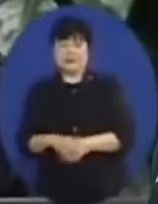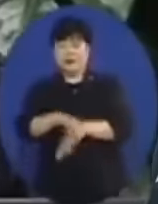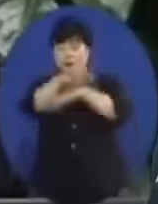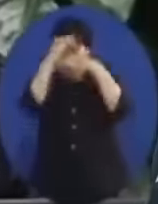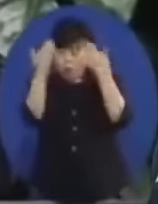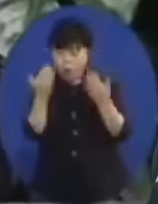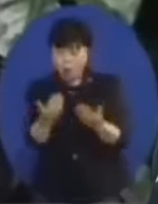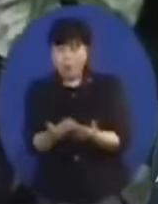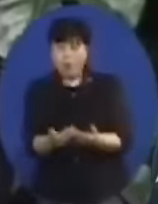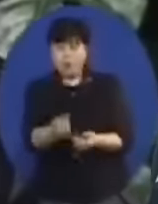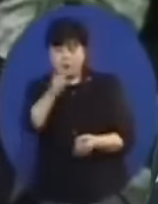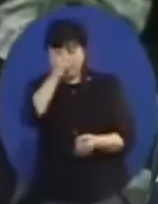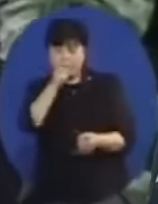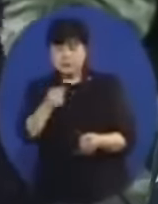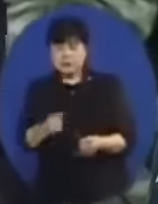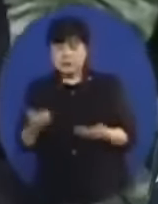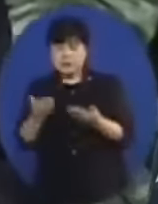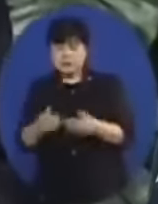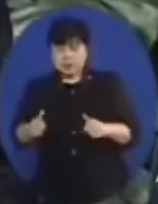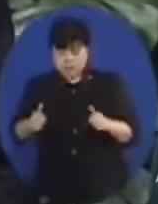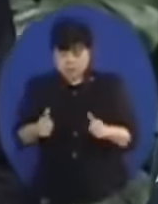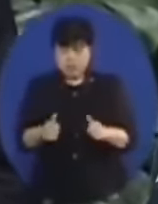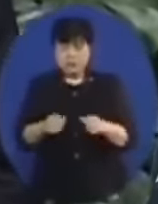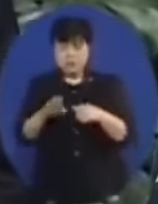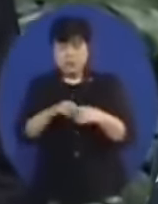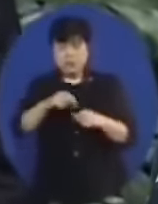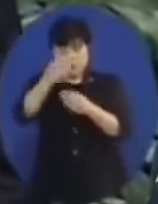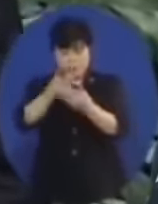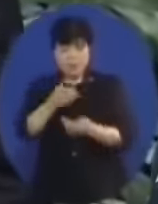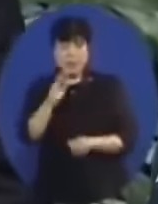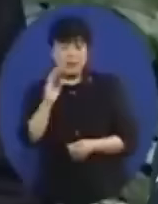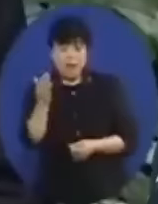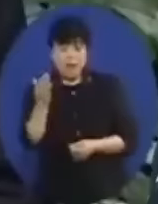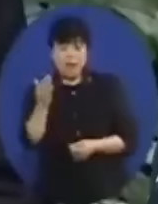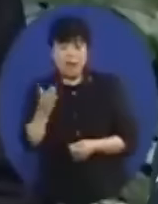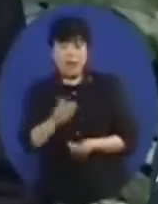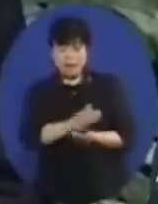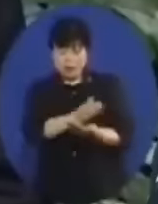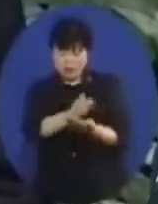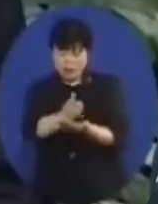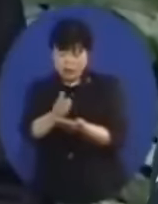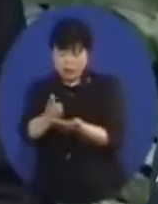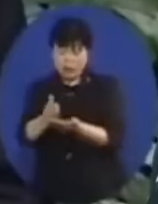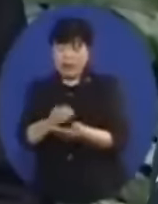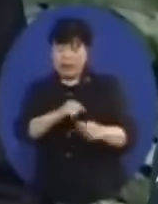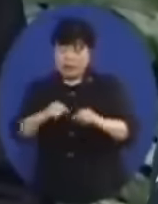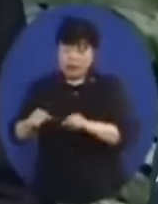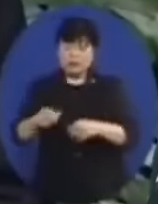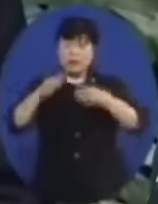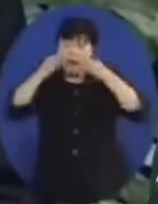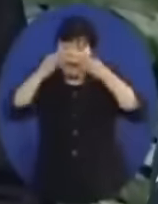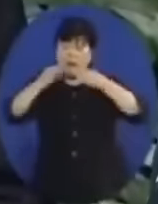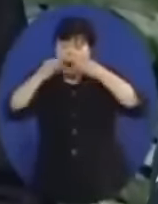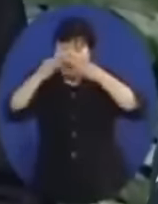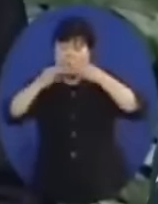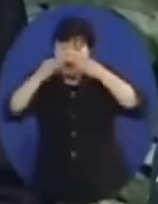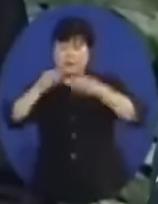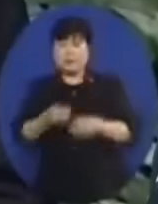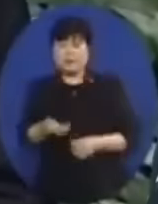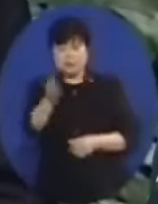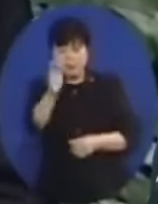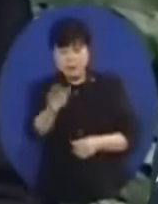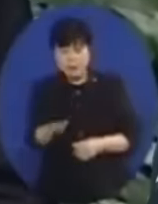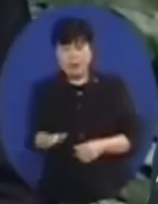모든 선하고 착한 일을 해야 구원받는다고 해서 온갖 행위를 다 하려고 애를 쓰지